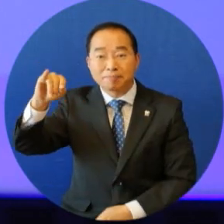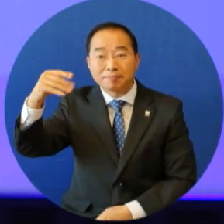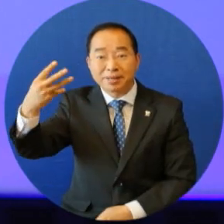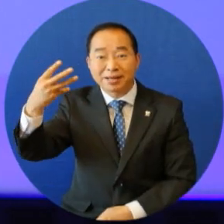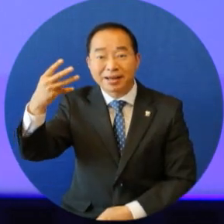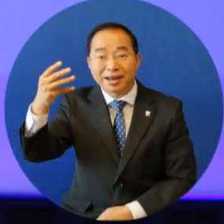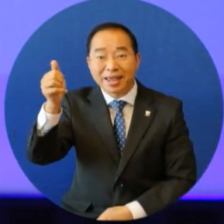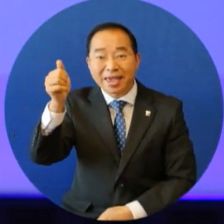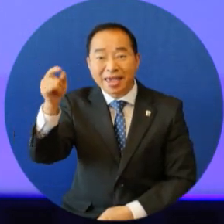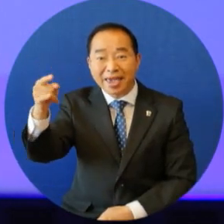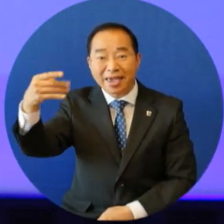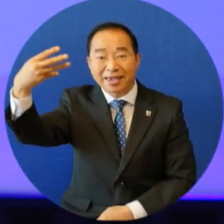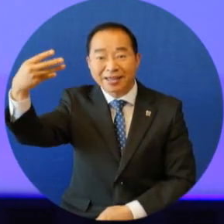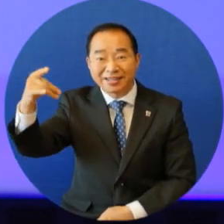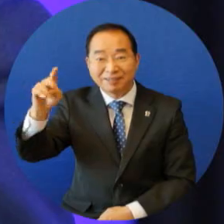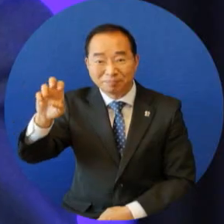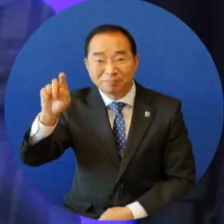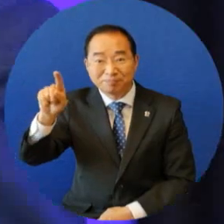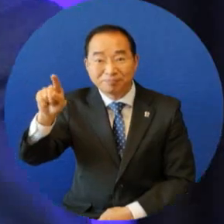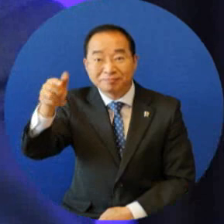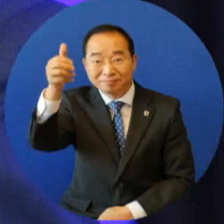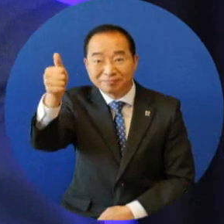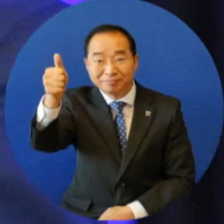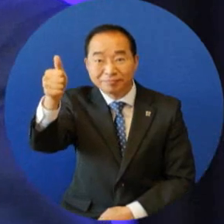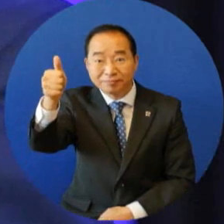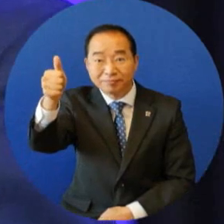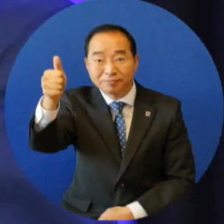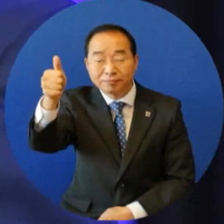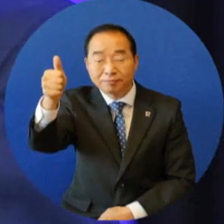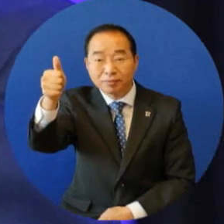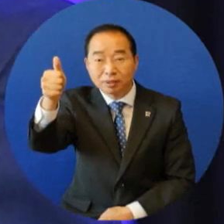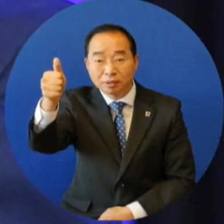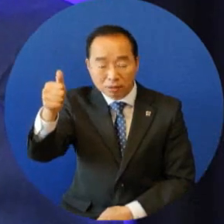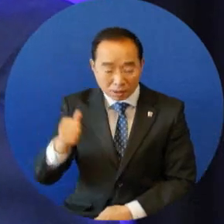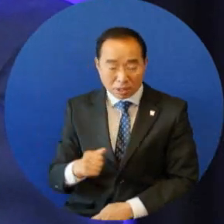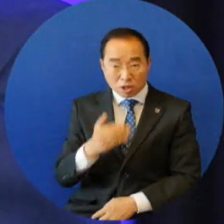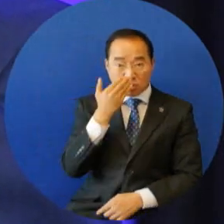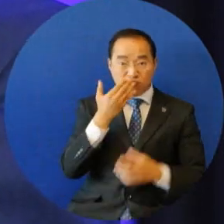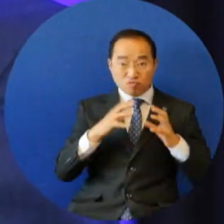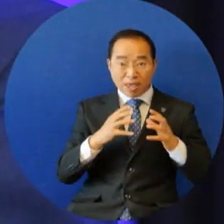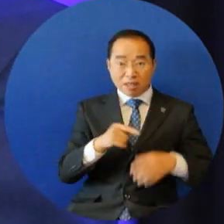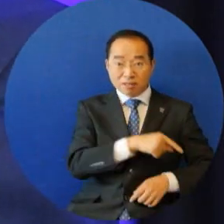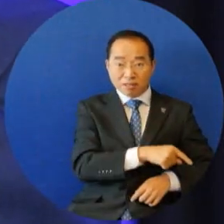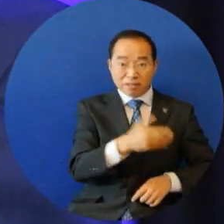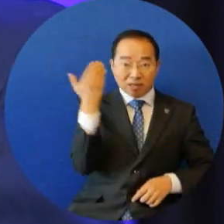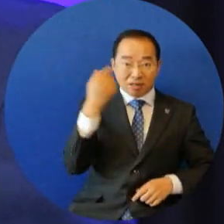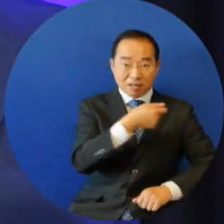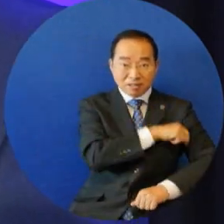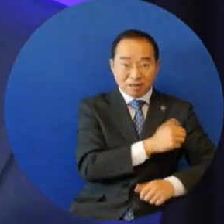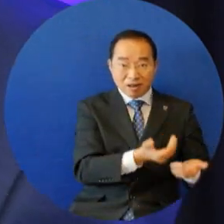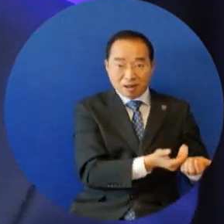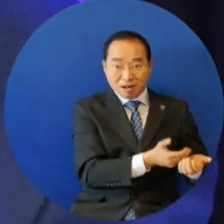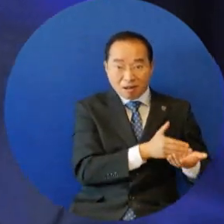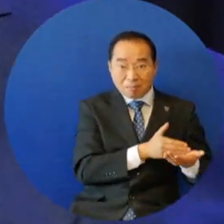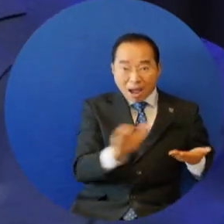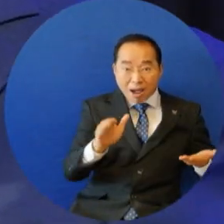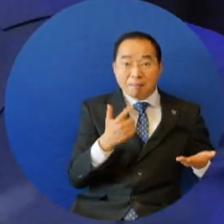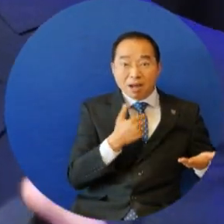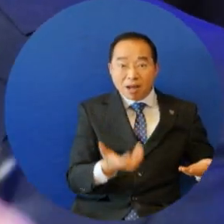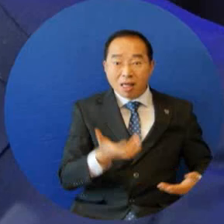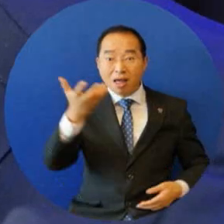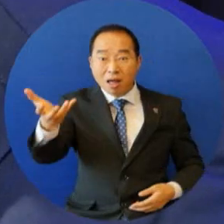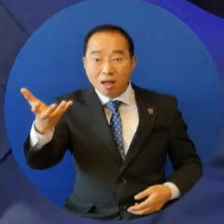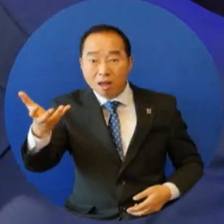유대인들은 네덜란드에서조차 추방당하면 어디 다른 데 가서 살 곳이 없기 때문에 정말 윌리엄